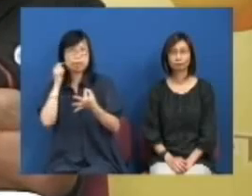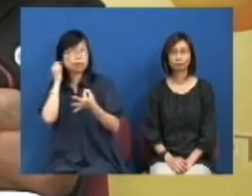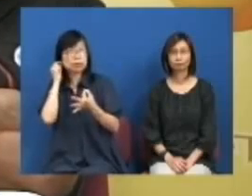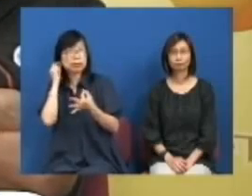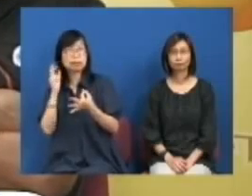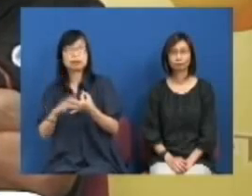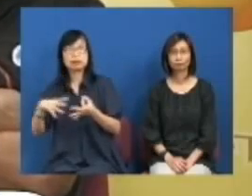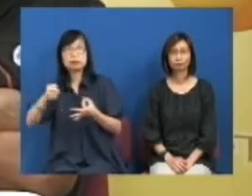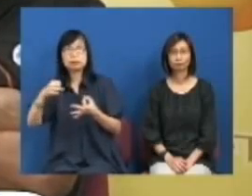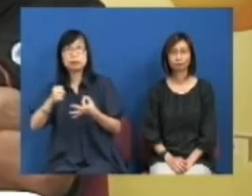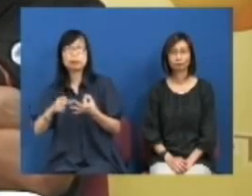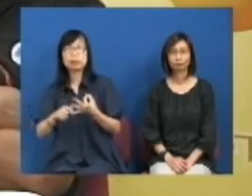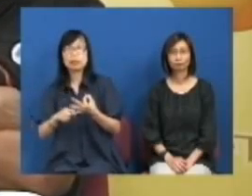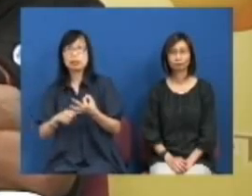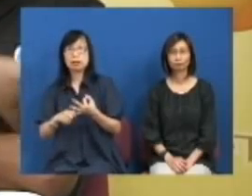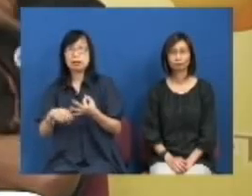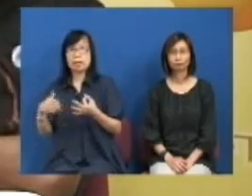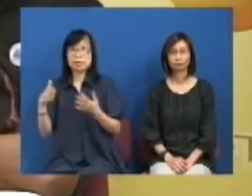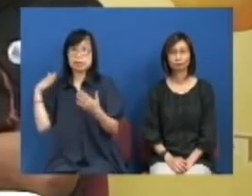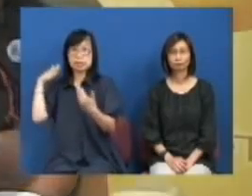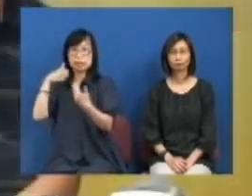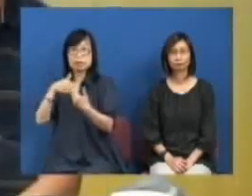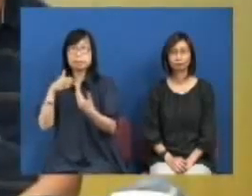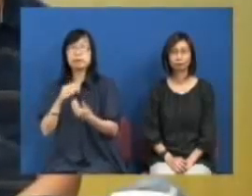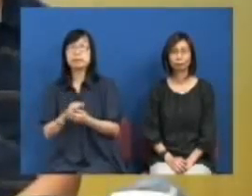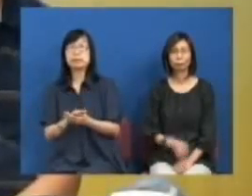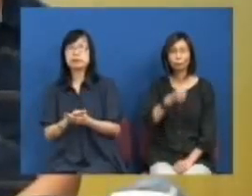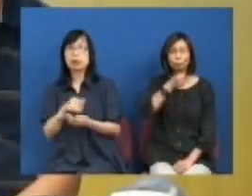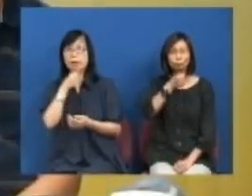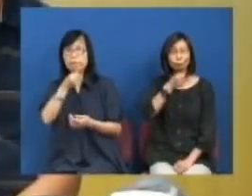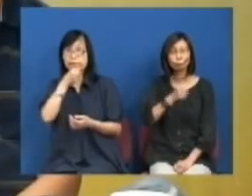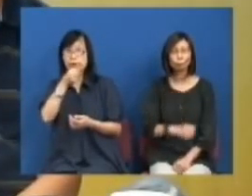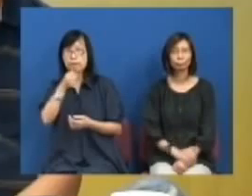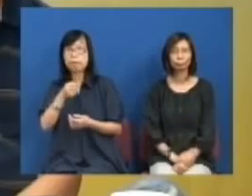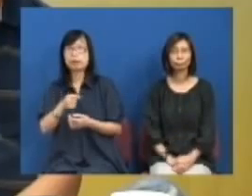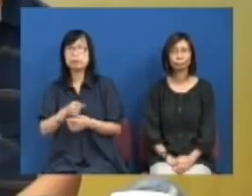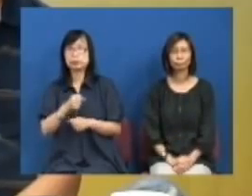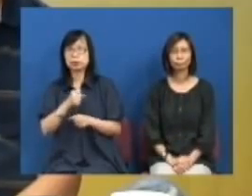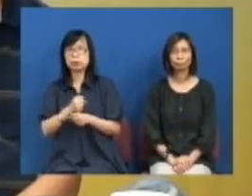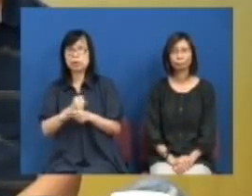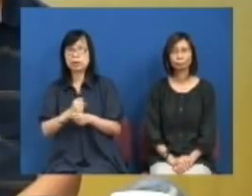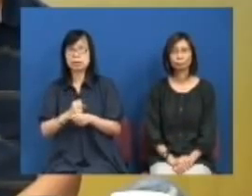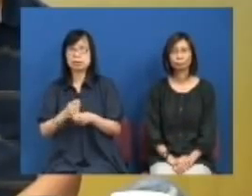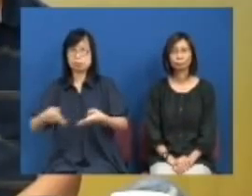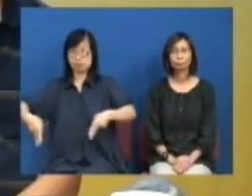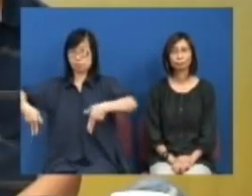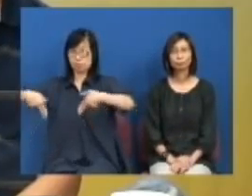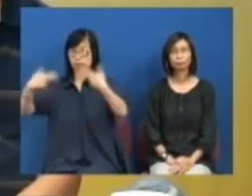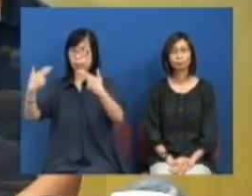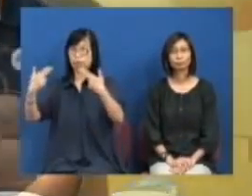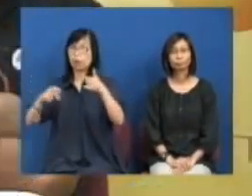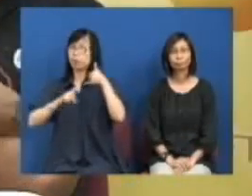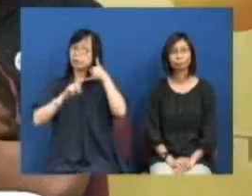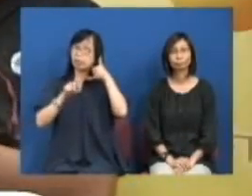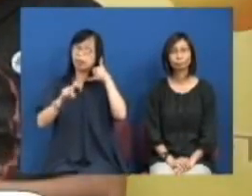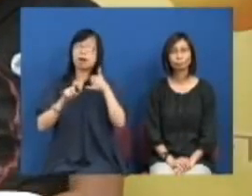停咁樣都有即接受到訪問或者係做呢啲咁嘅視像電話嘅嘢。咁佢就同阿